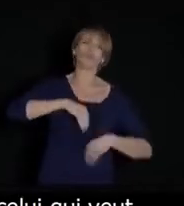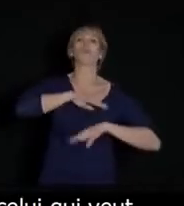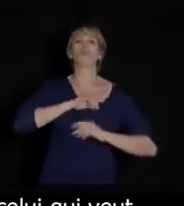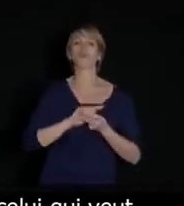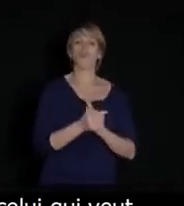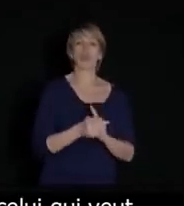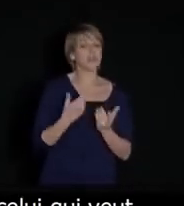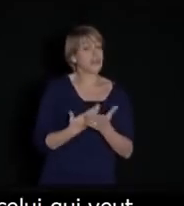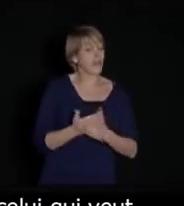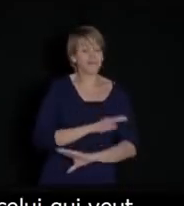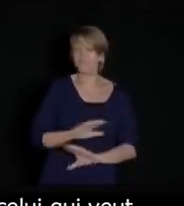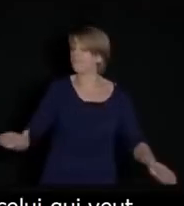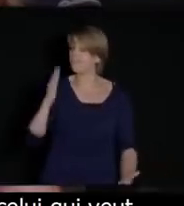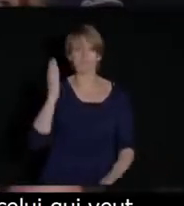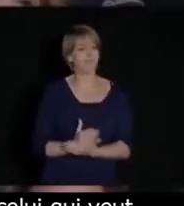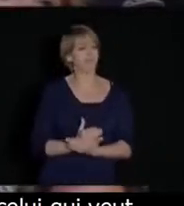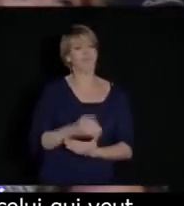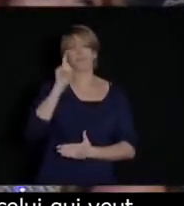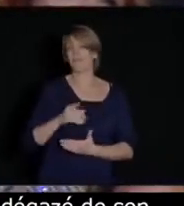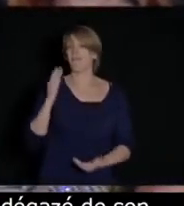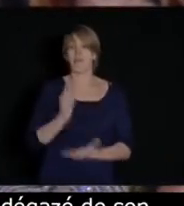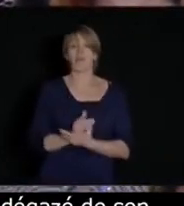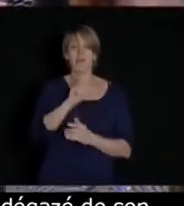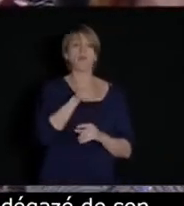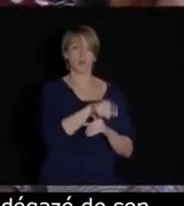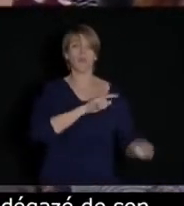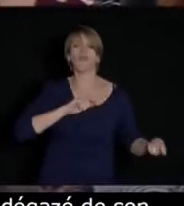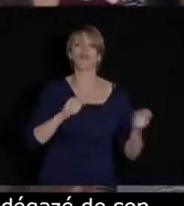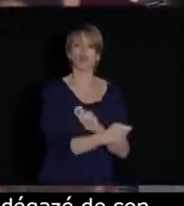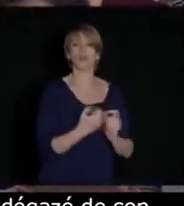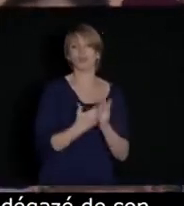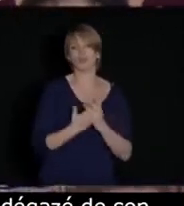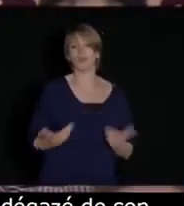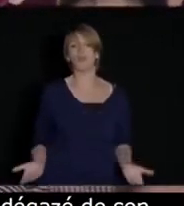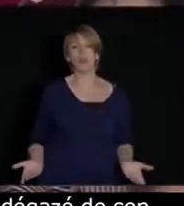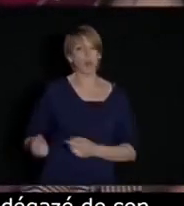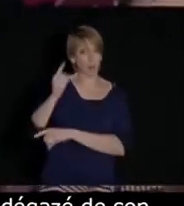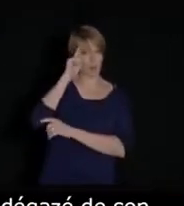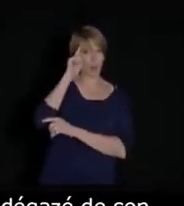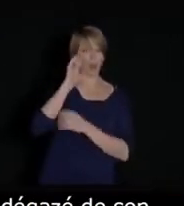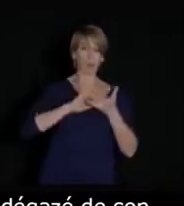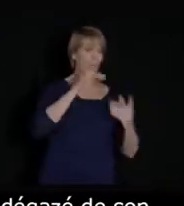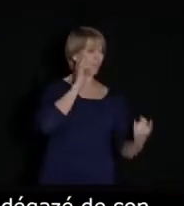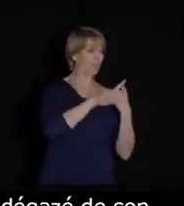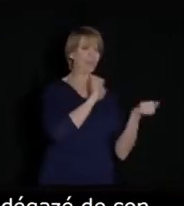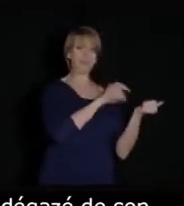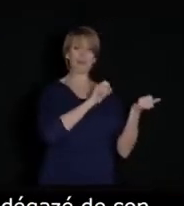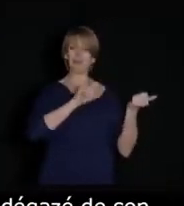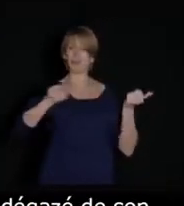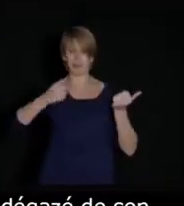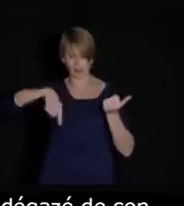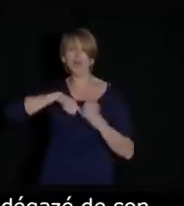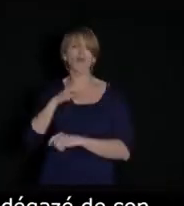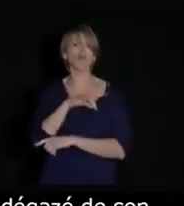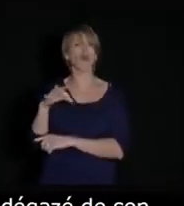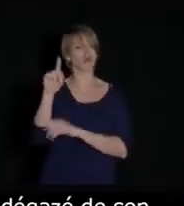emparera. Voilà toutes ces choses dont il faut s'emparer, les dossiers qu'il faut prendre en charge, parce